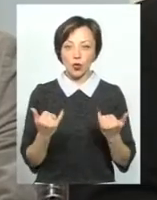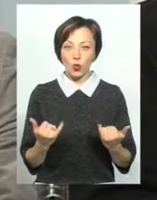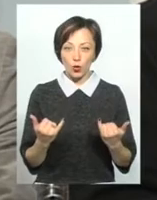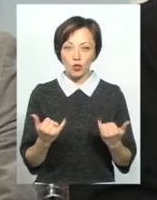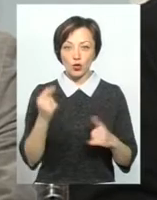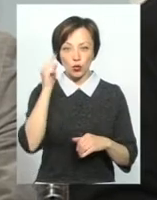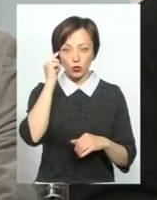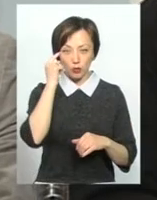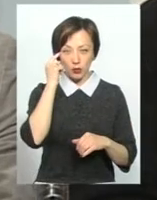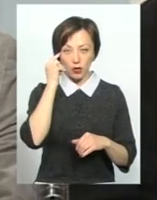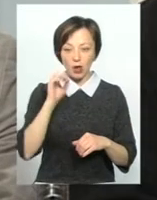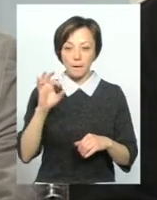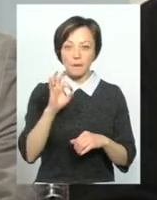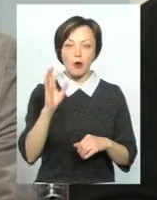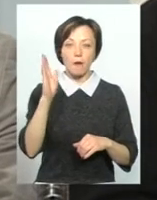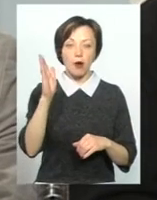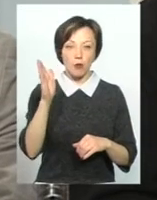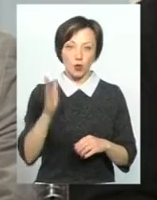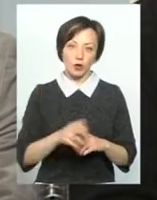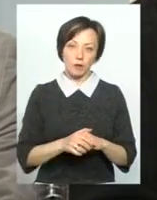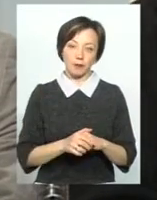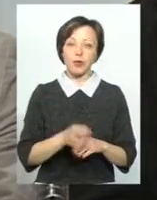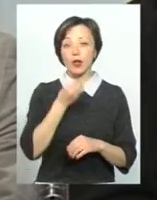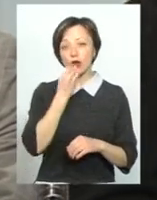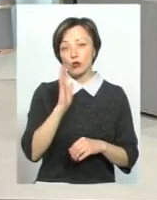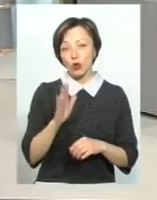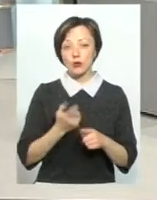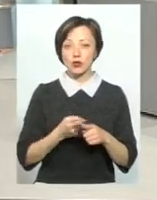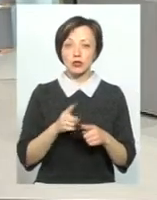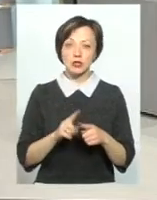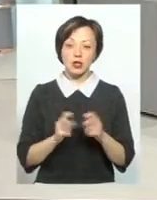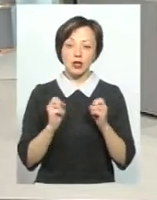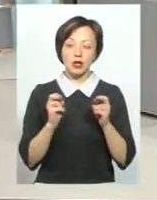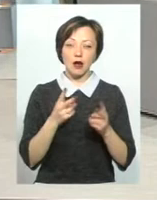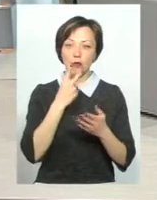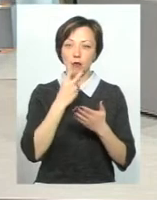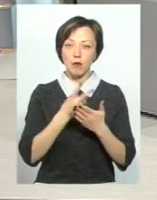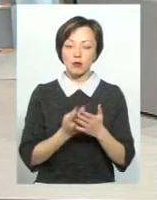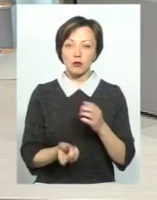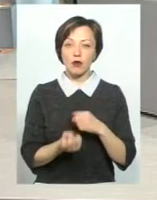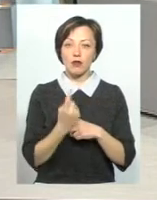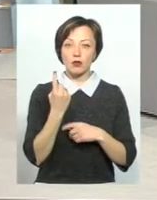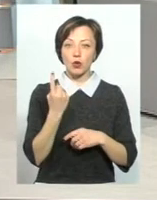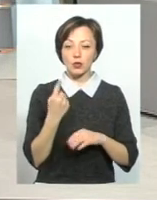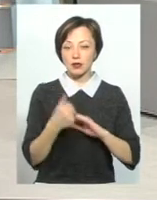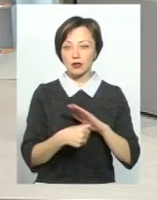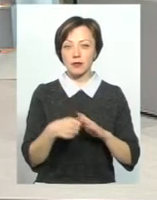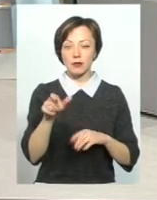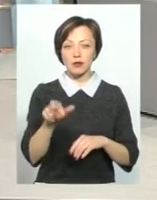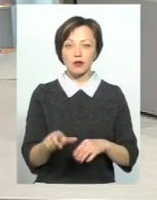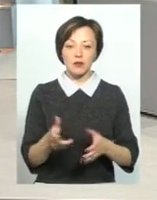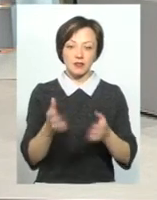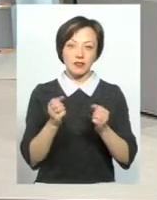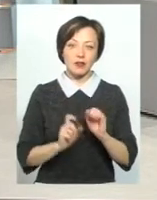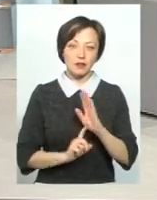сьогодні думати про майбутнє. Добре, що це, як ми побачили, появився один без Харченків, і він